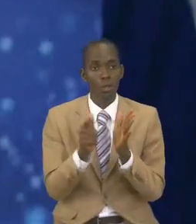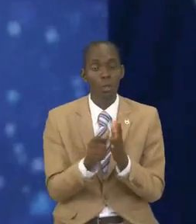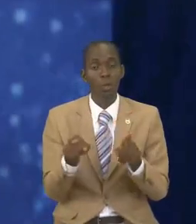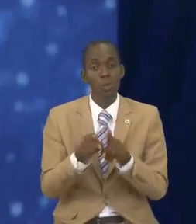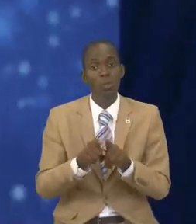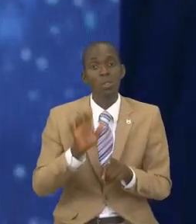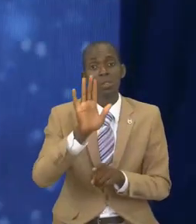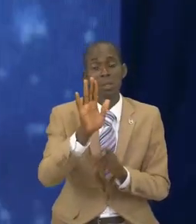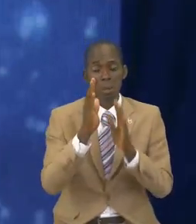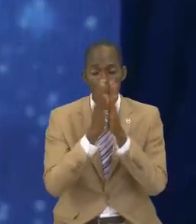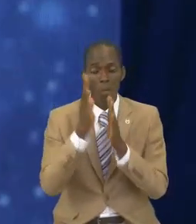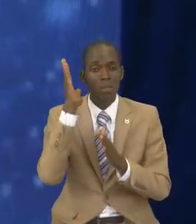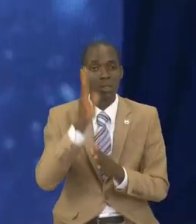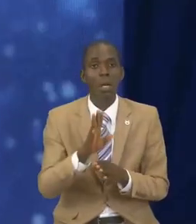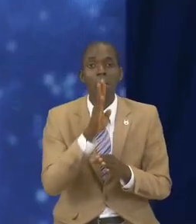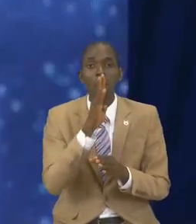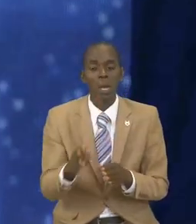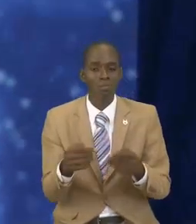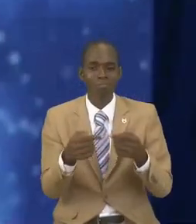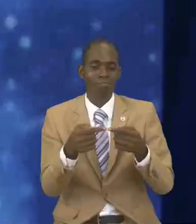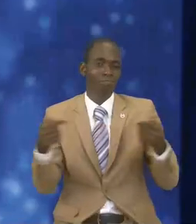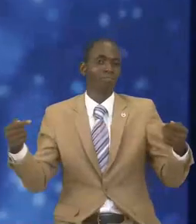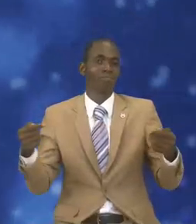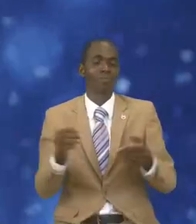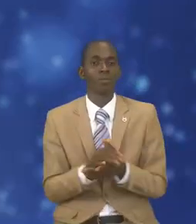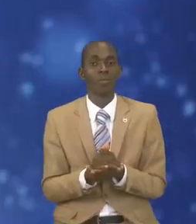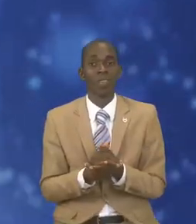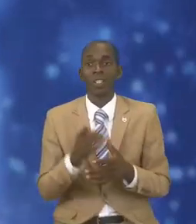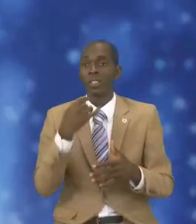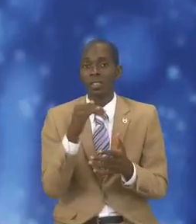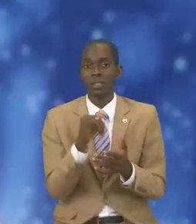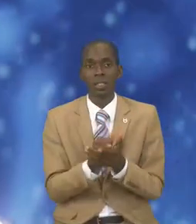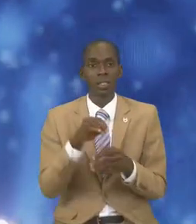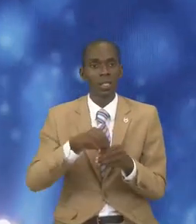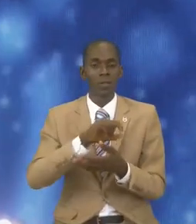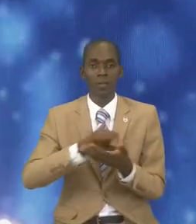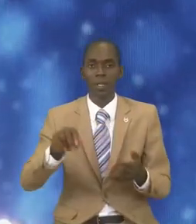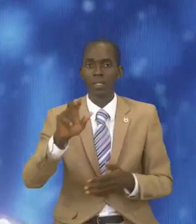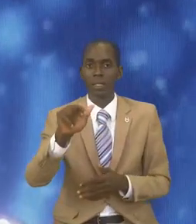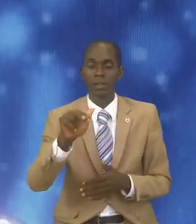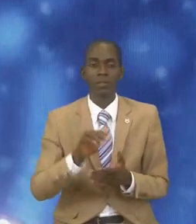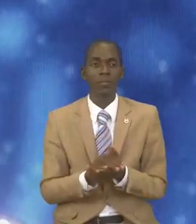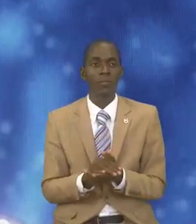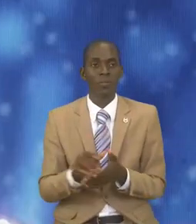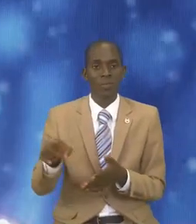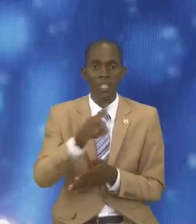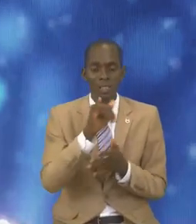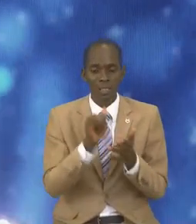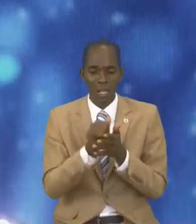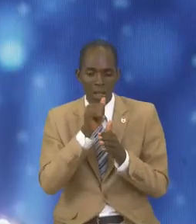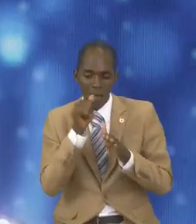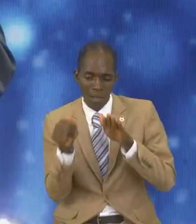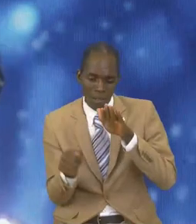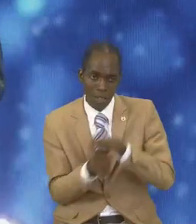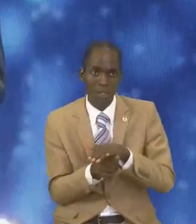pour ne pas écouter la loi, sa prière même est une abomination. Verset 13, celui